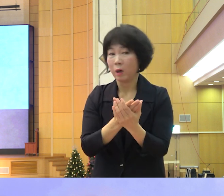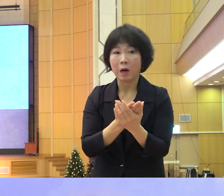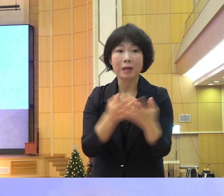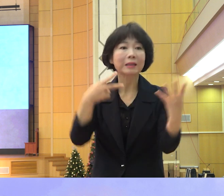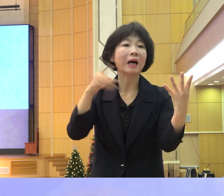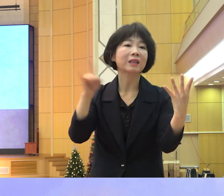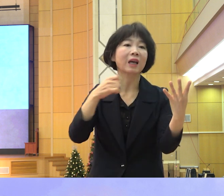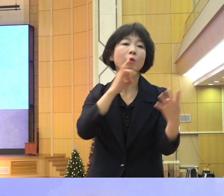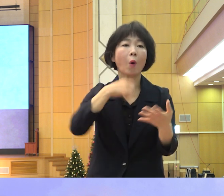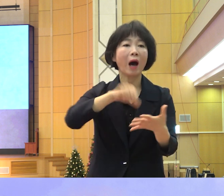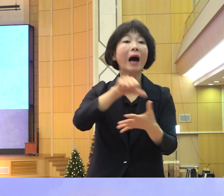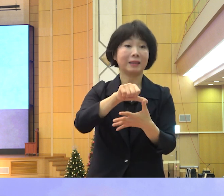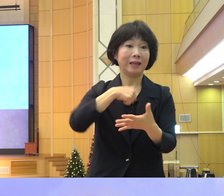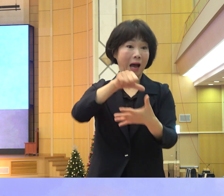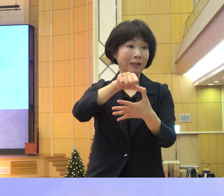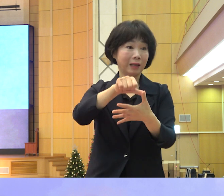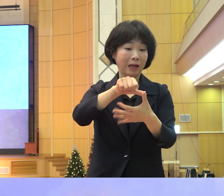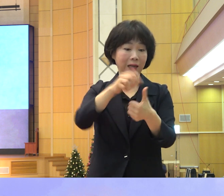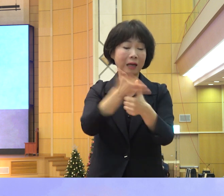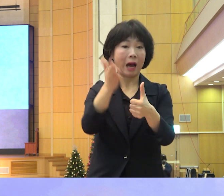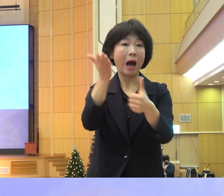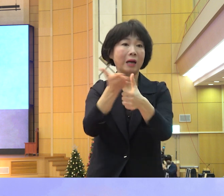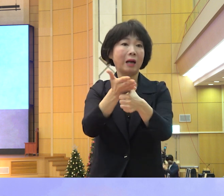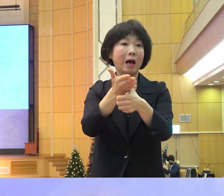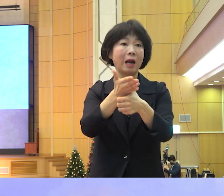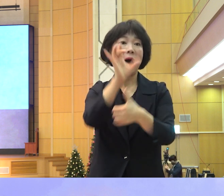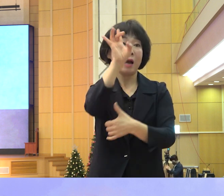아들이 결혼을 했습니다.